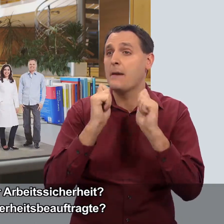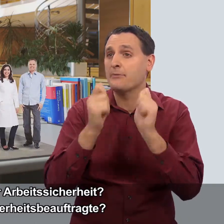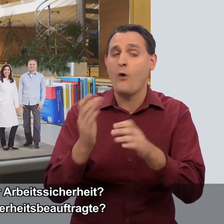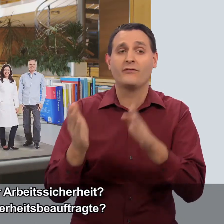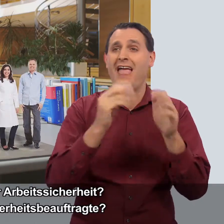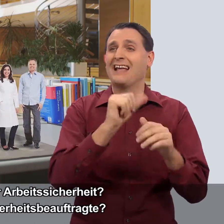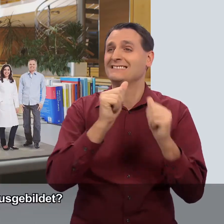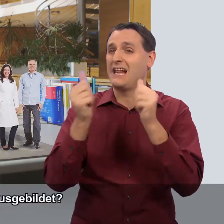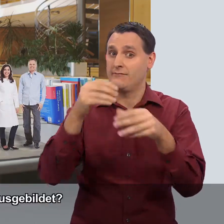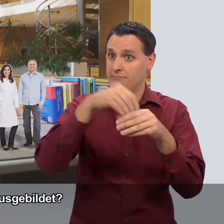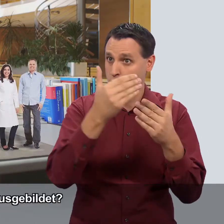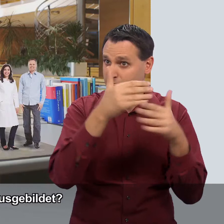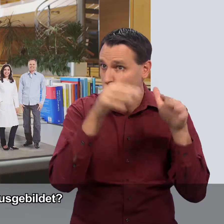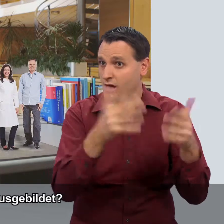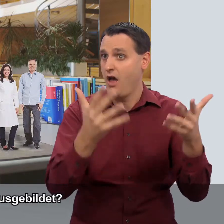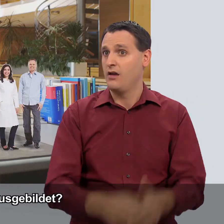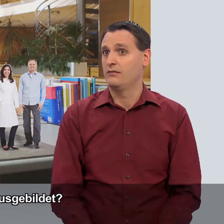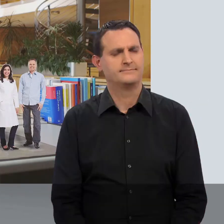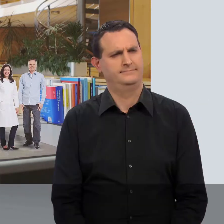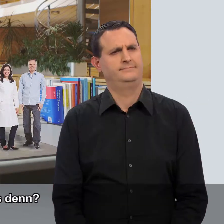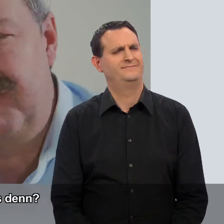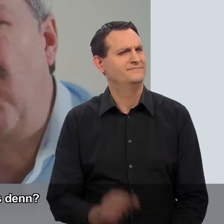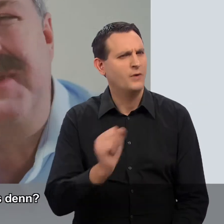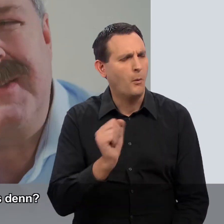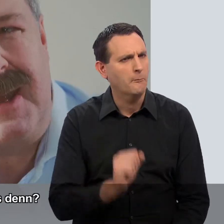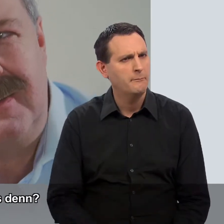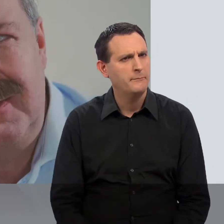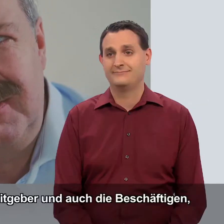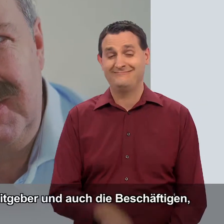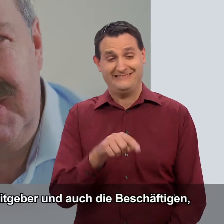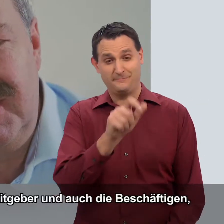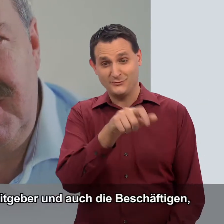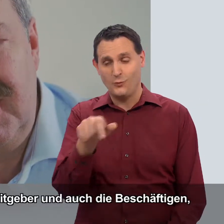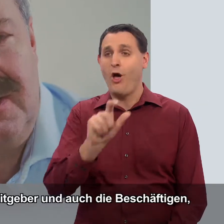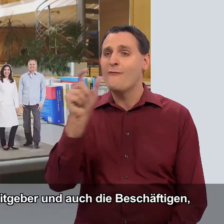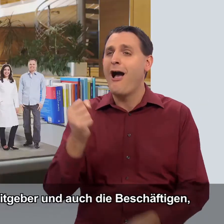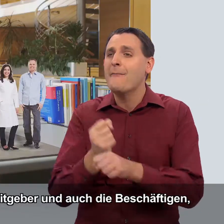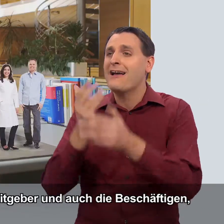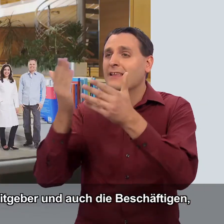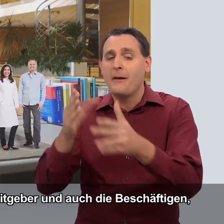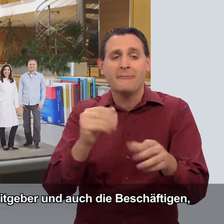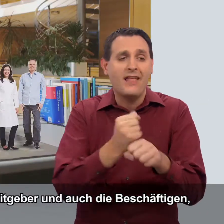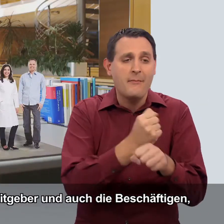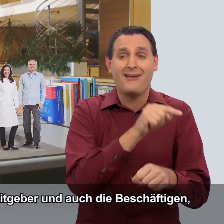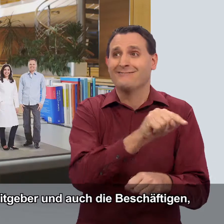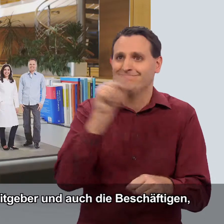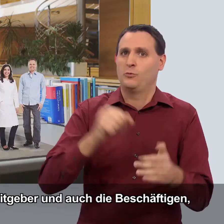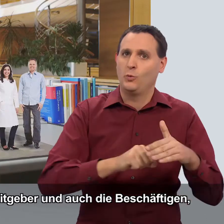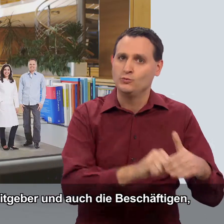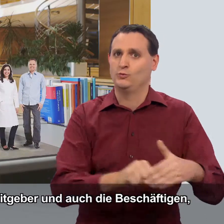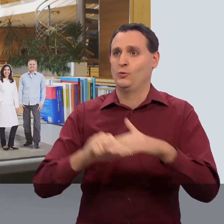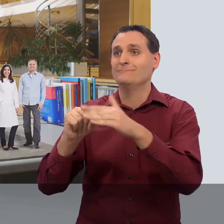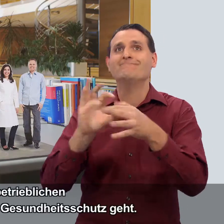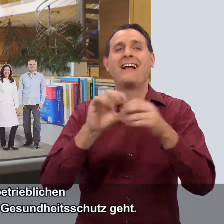Sicherheitsbeauftragte, sind Ersthelfer ausgebildet. Warum das denn? Diese Personen unterstützen den Arbeitgeber und auch die